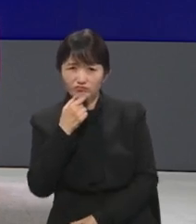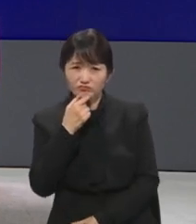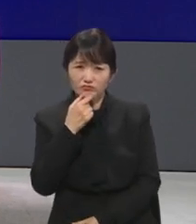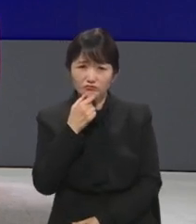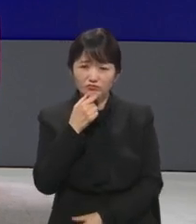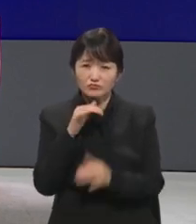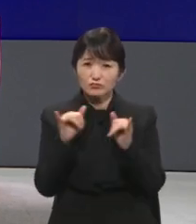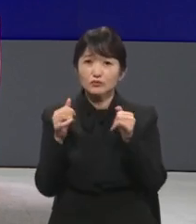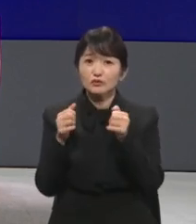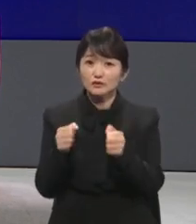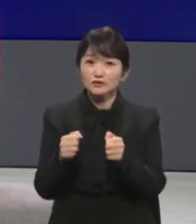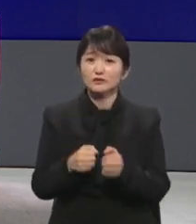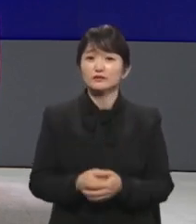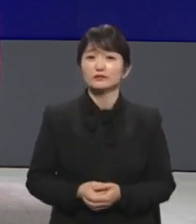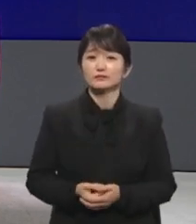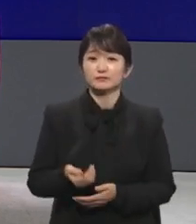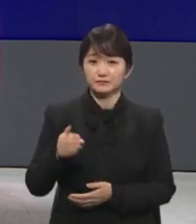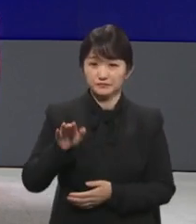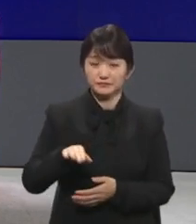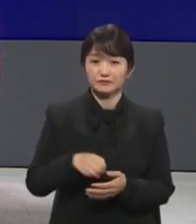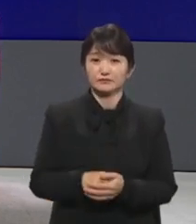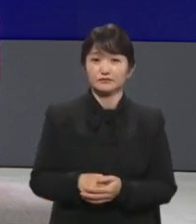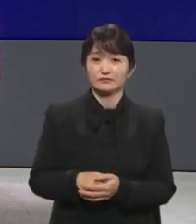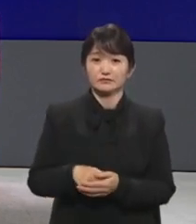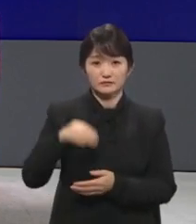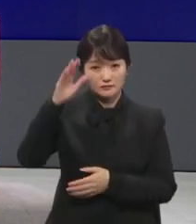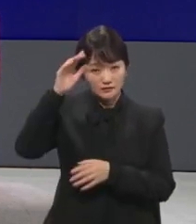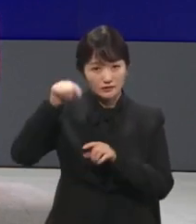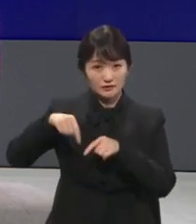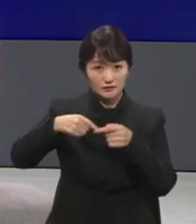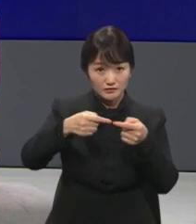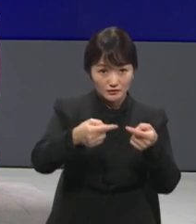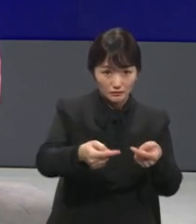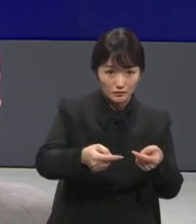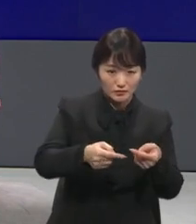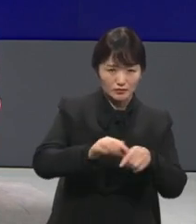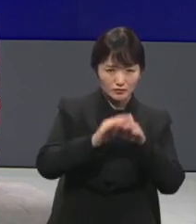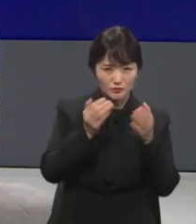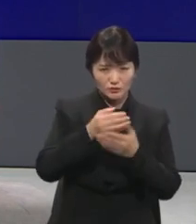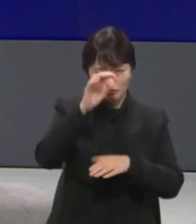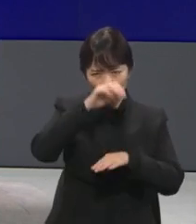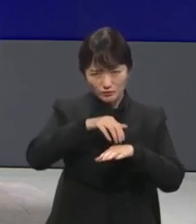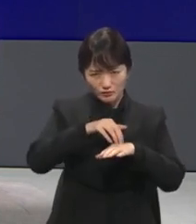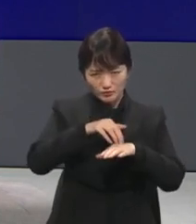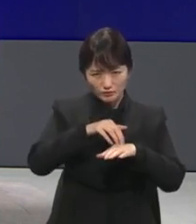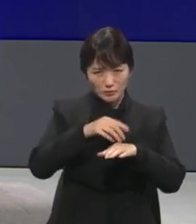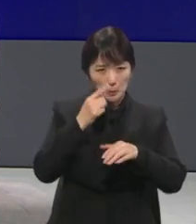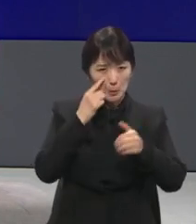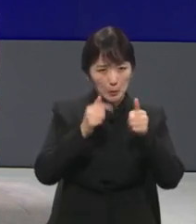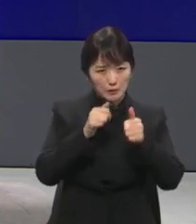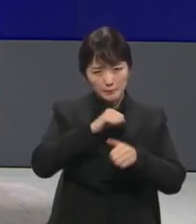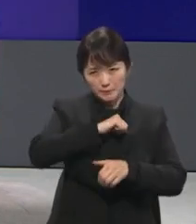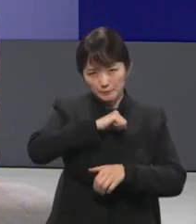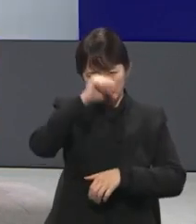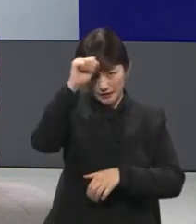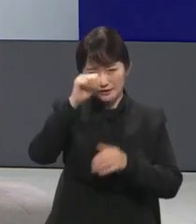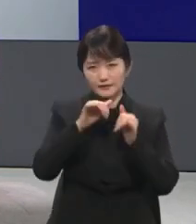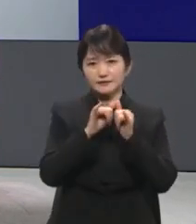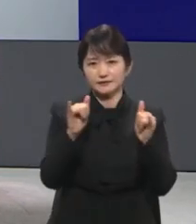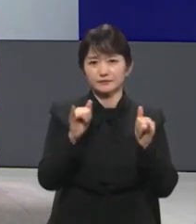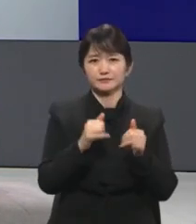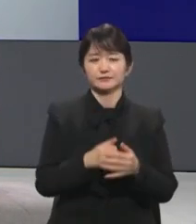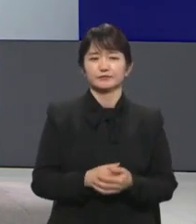있을 텐데 뭐 있긴 하겠지만 여기 참여하는 반려견은 전부 훈련을 받고 시험에 통과한 친구들입니다 그래서 지금 보시는게